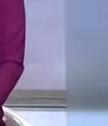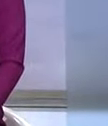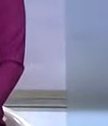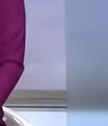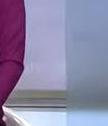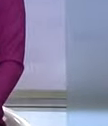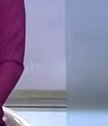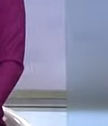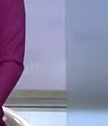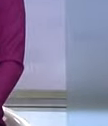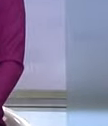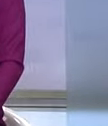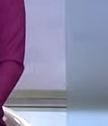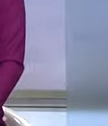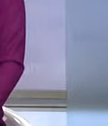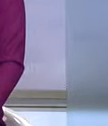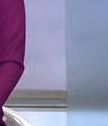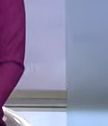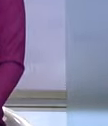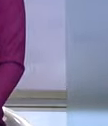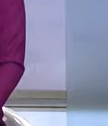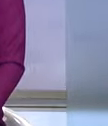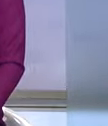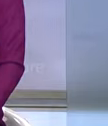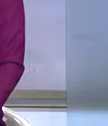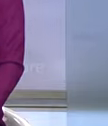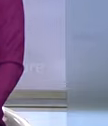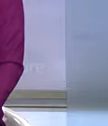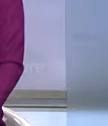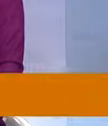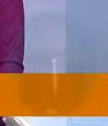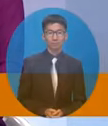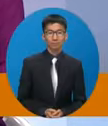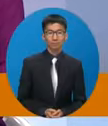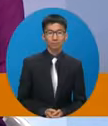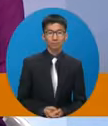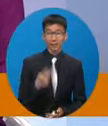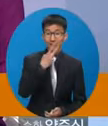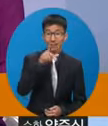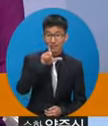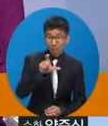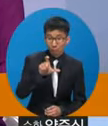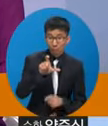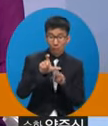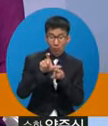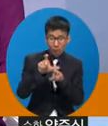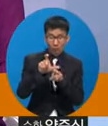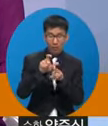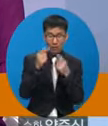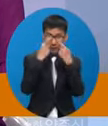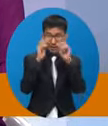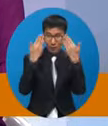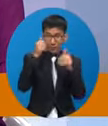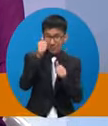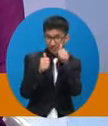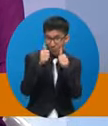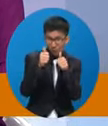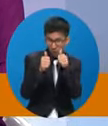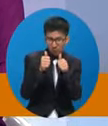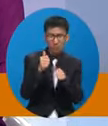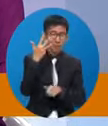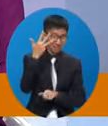시청자 여러분, 안녕하십니까? 2015 대학 수학능력 시험이 8일 앞으로 다가왔습니다. 마음의 여유를